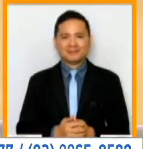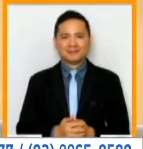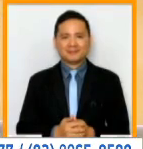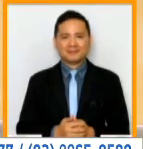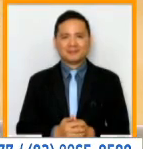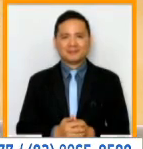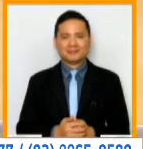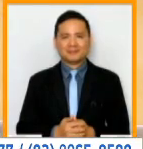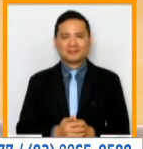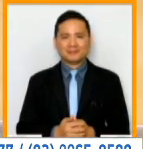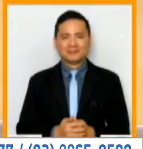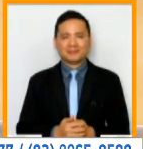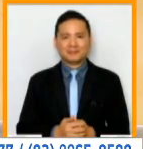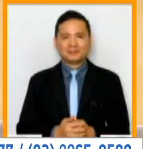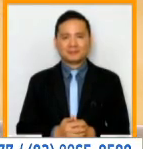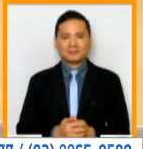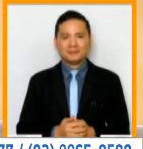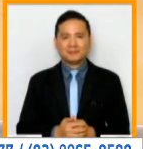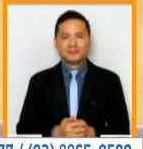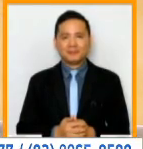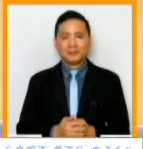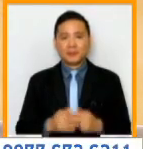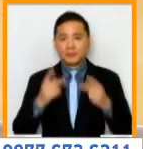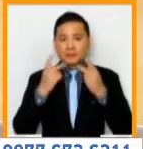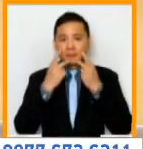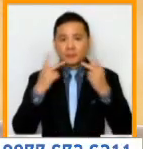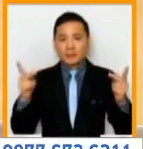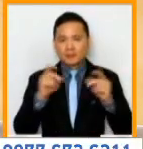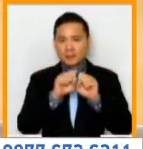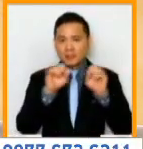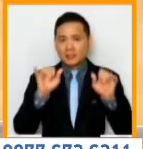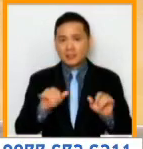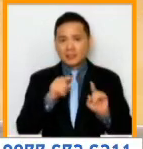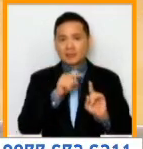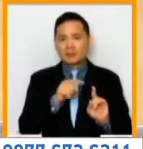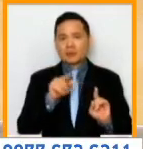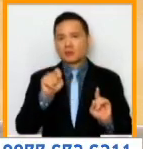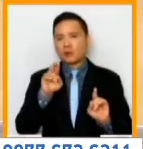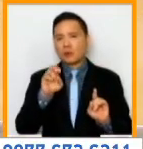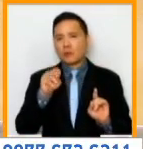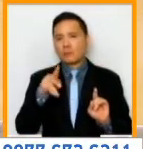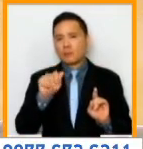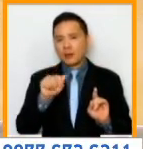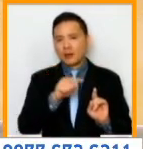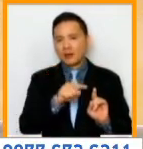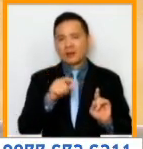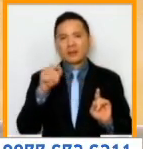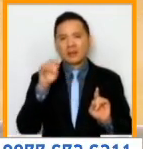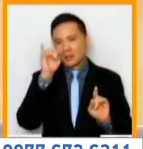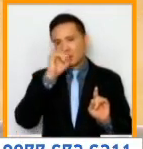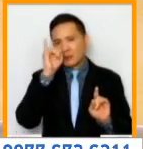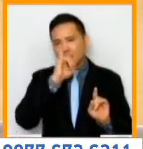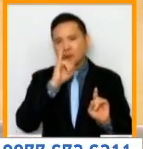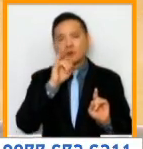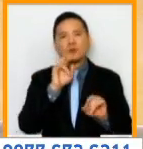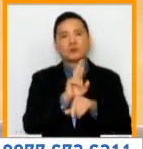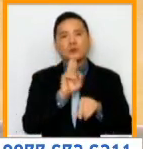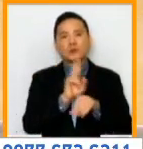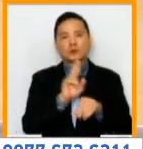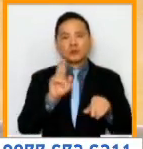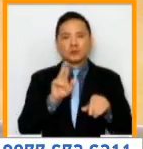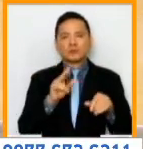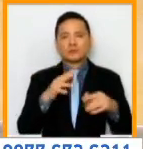Public address system o Trompa ang diskarte ng isang barangay sa Iloilo para tugunan ng hamon ng distance at blended learning ngayong